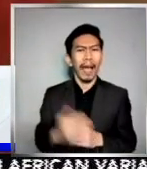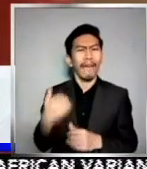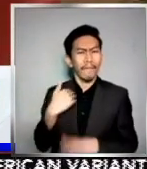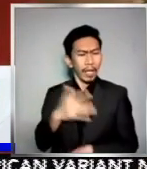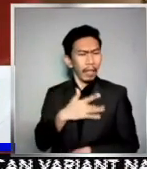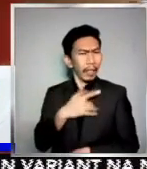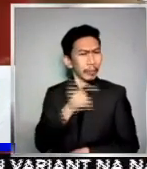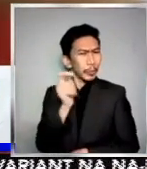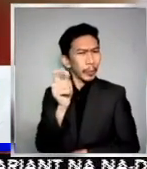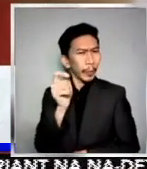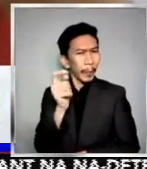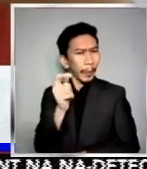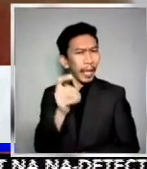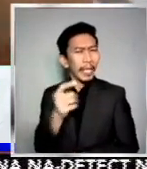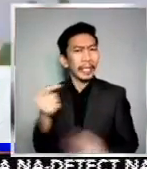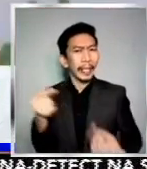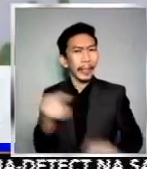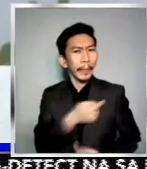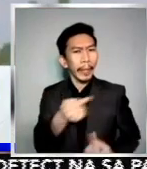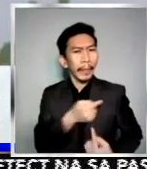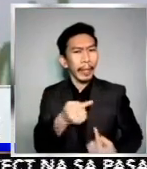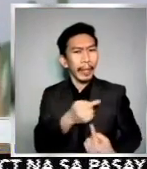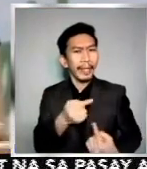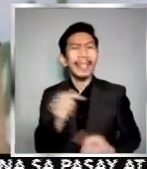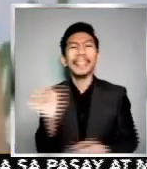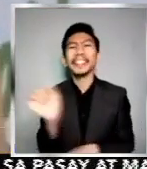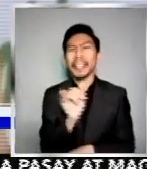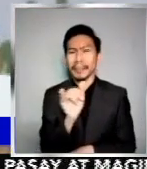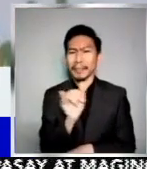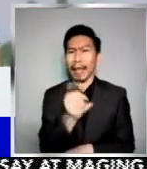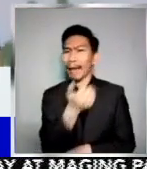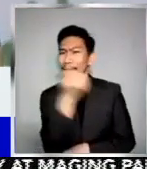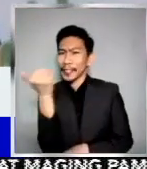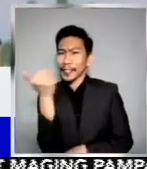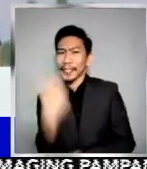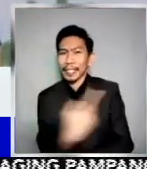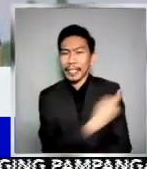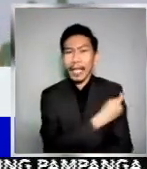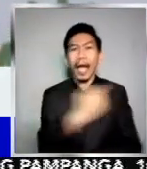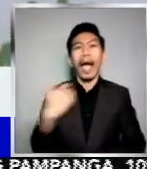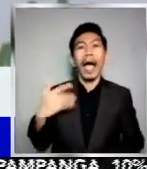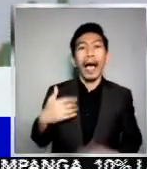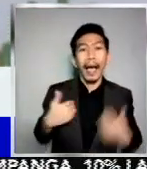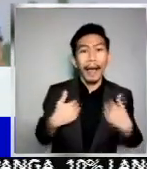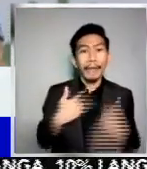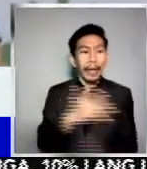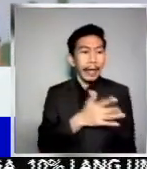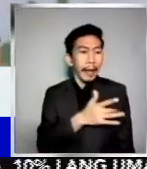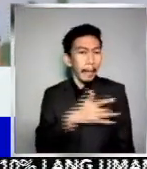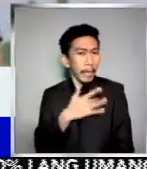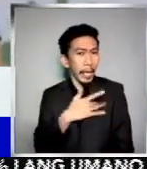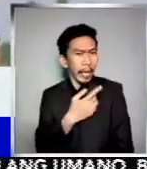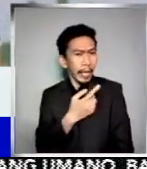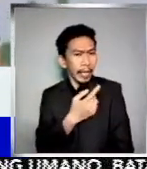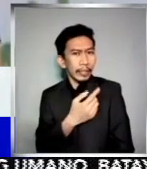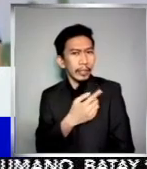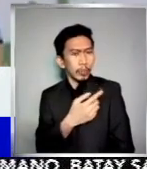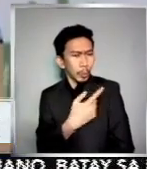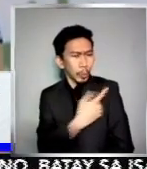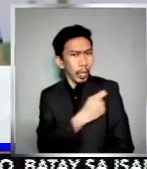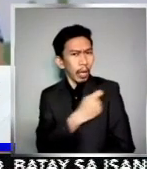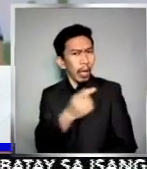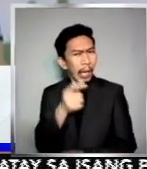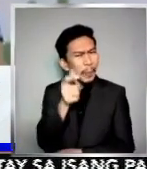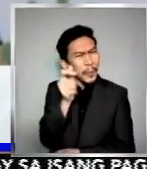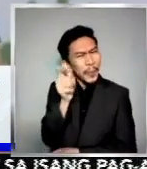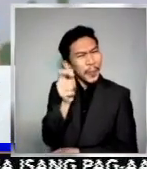just like any ordinary na injection. You know, there's just a little pain on the side of the injection, but other than that, I feel well, I feel